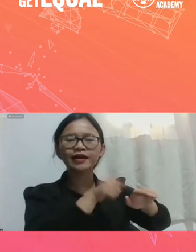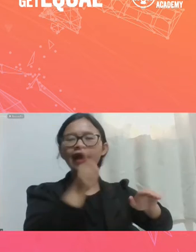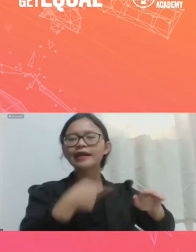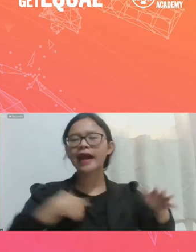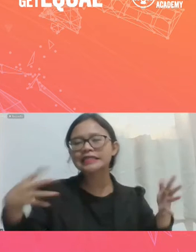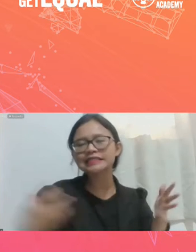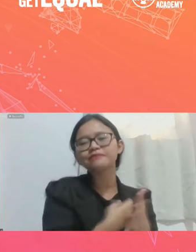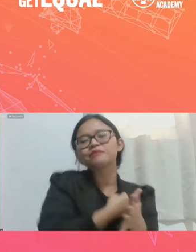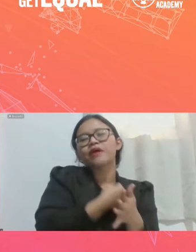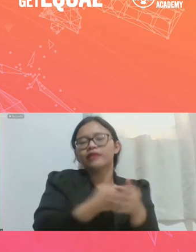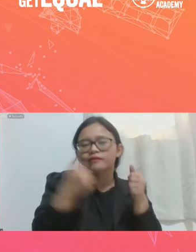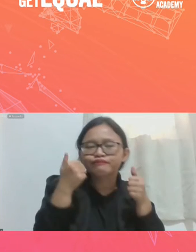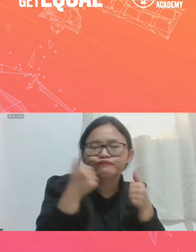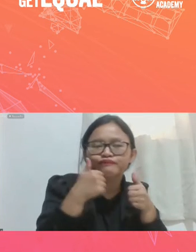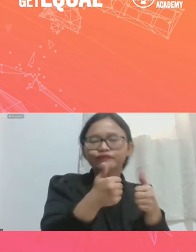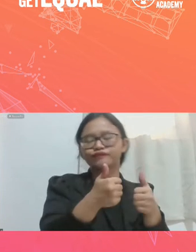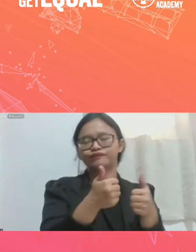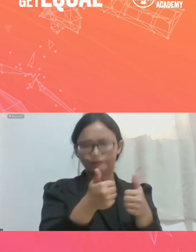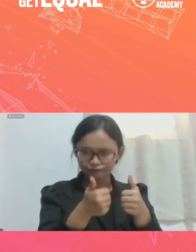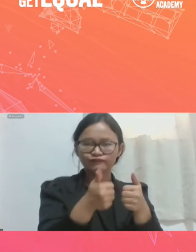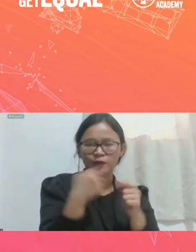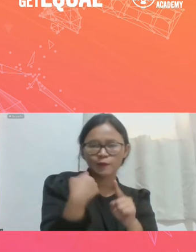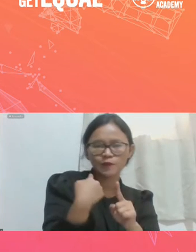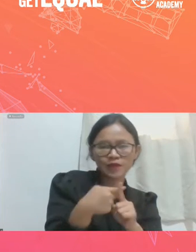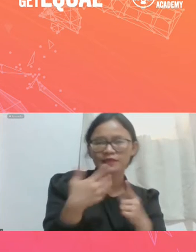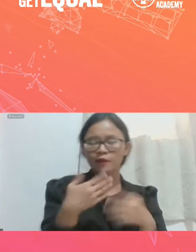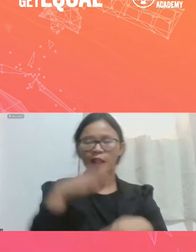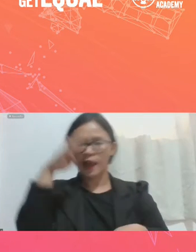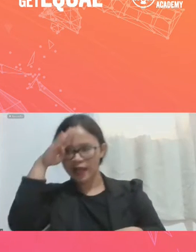yang setara dengan anak laki-laki termasuk dalam memimpin.